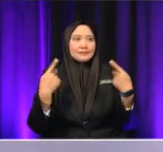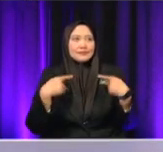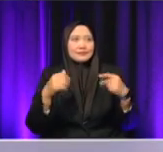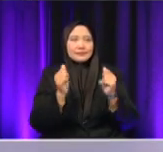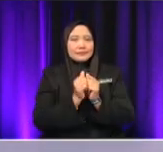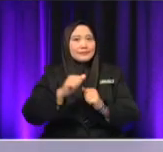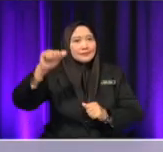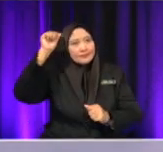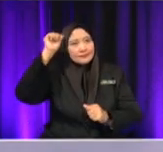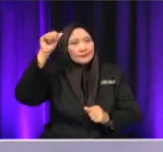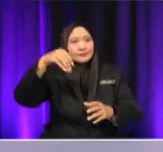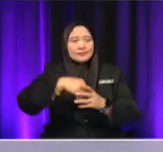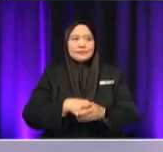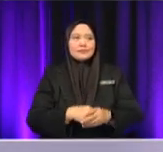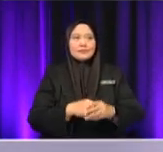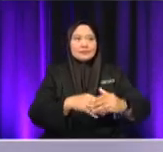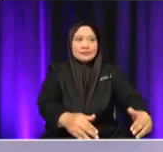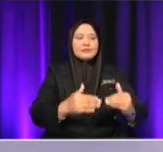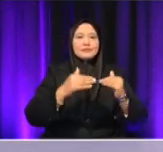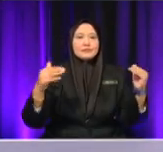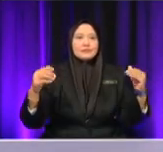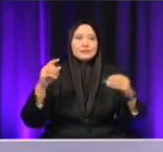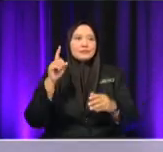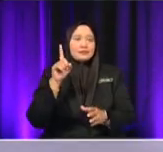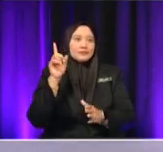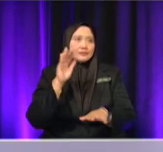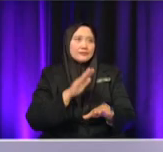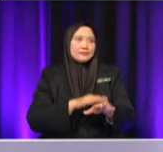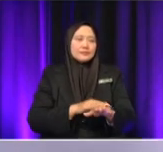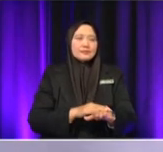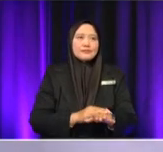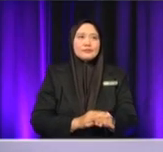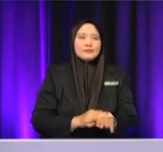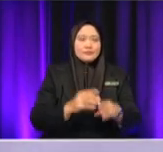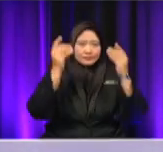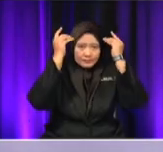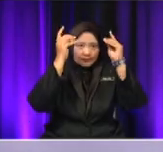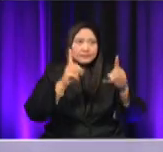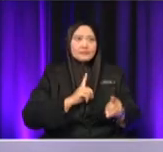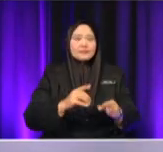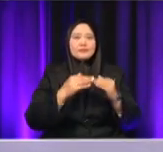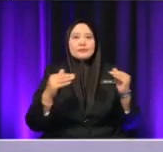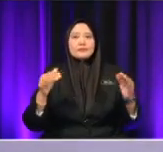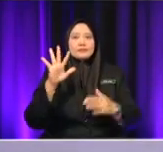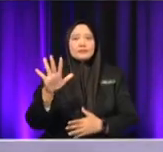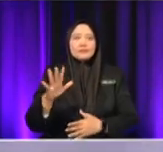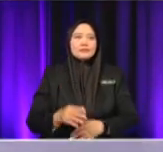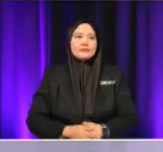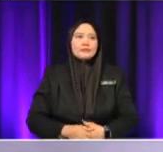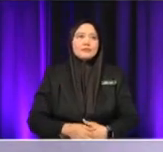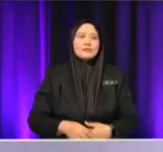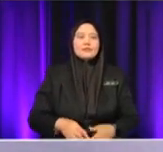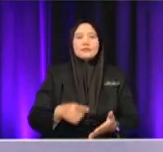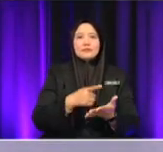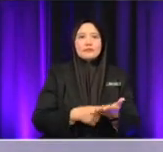dalam slot Menengah Atas dalam mata pelajaran Pendidikan Islam tingkatan 5 baik saja untuk segmen pada kali ini apakah yang